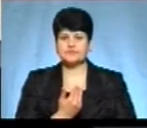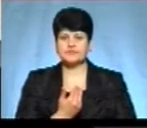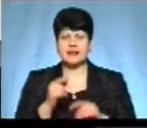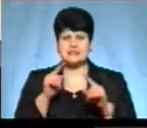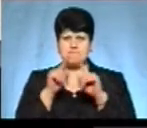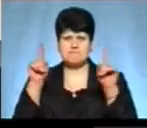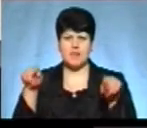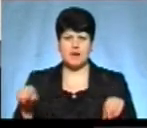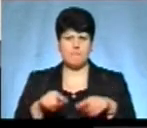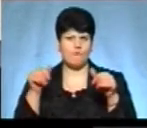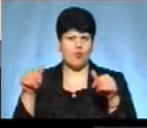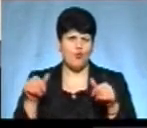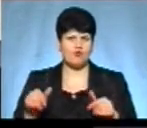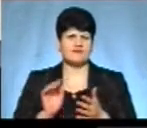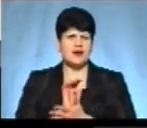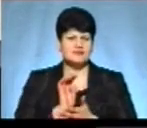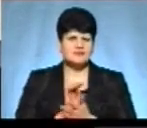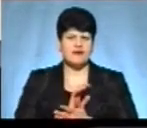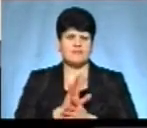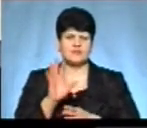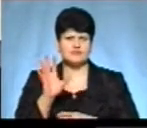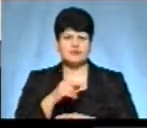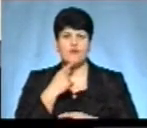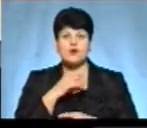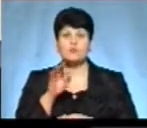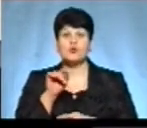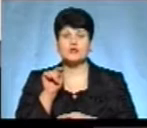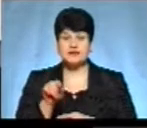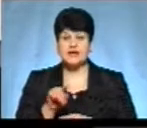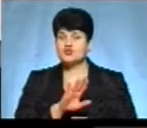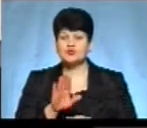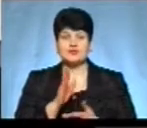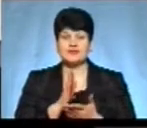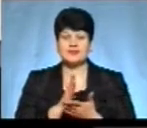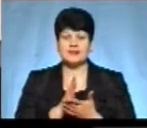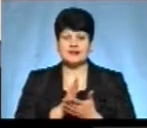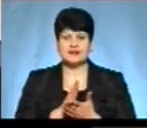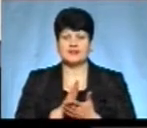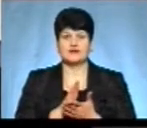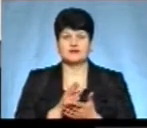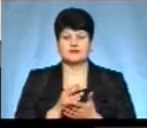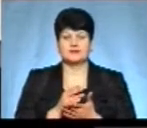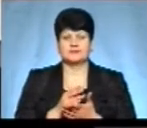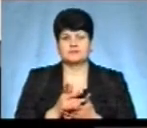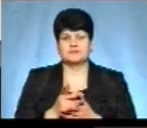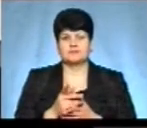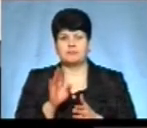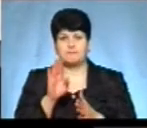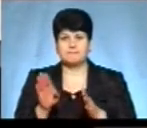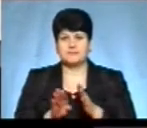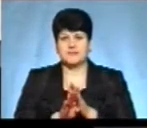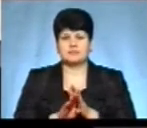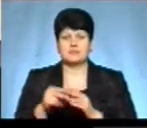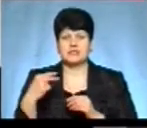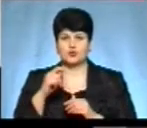білбордів, сітілайтів, з газет говорять нам про ті речі, які не зовсім притаманні до повноважень президента України. Адже повноваження президента